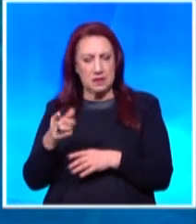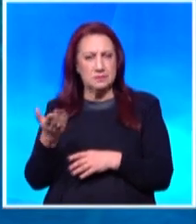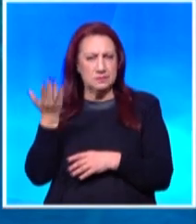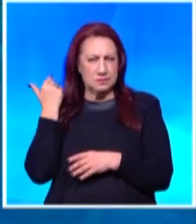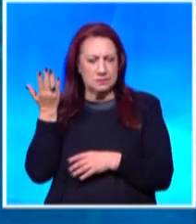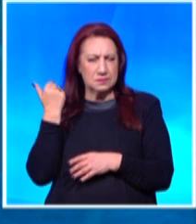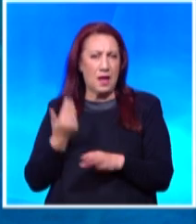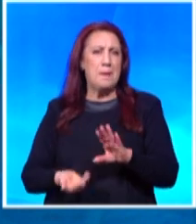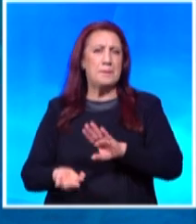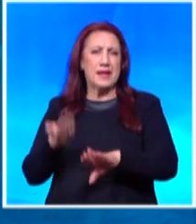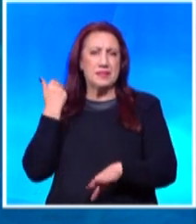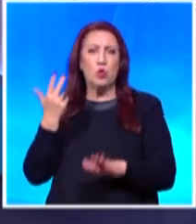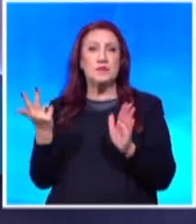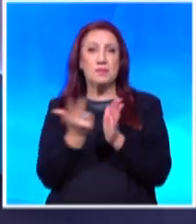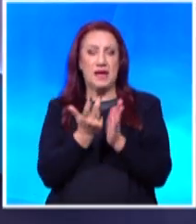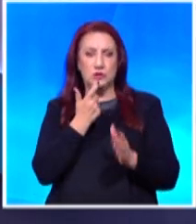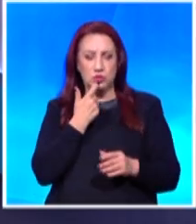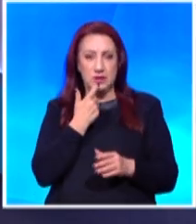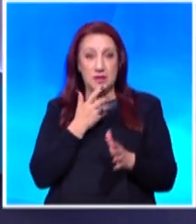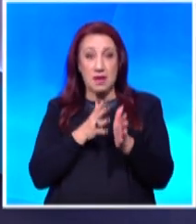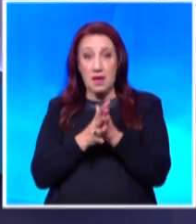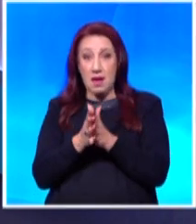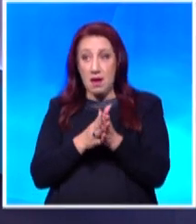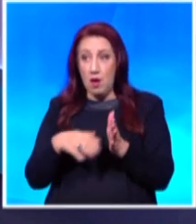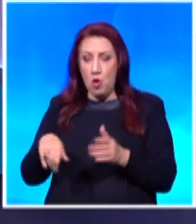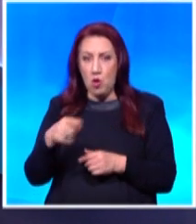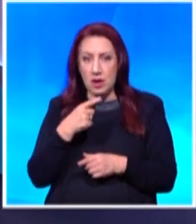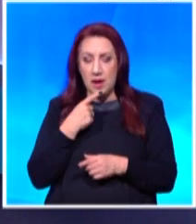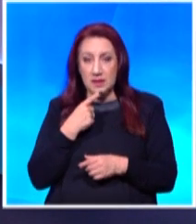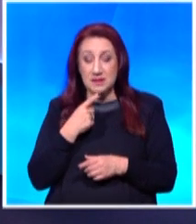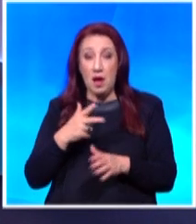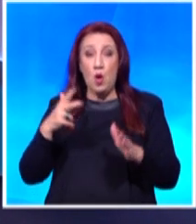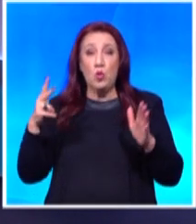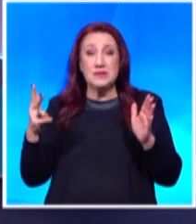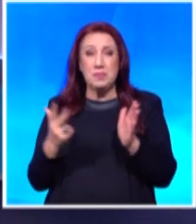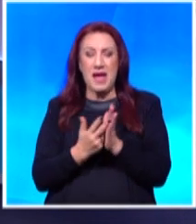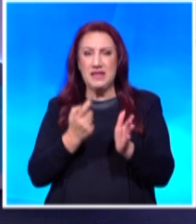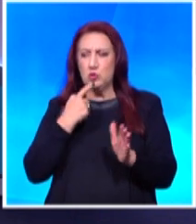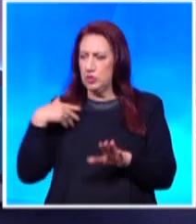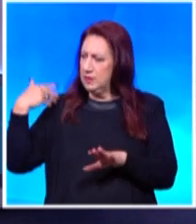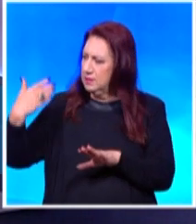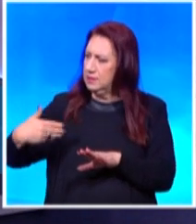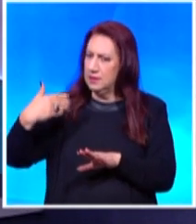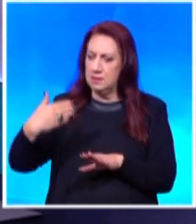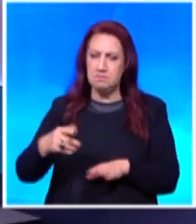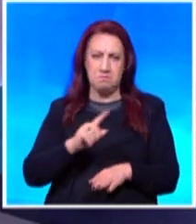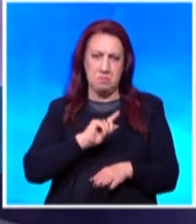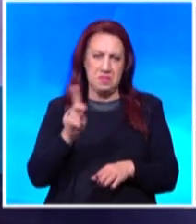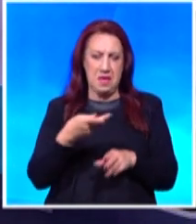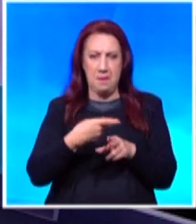хората преди седмица казаха, не е почиствана реката 18 години. Защо?